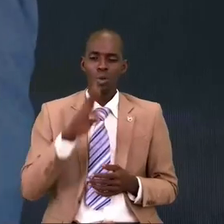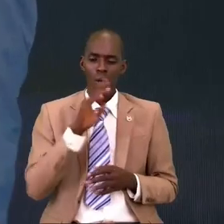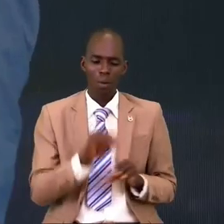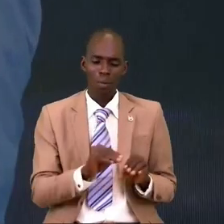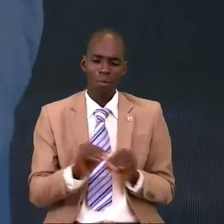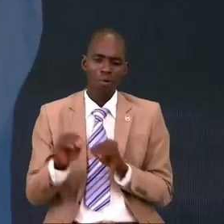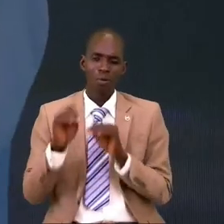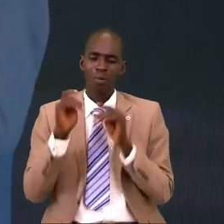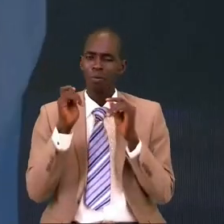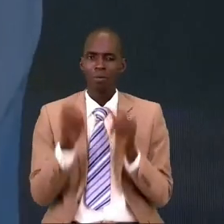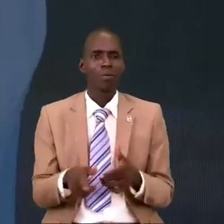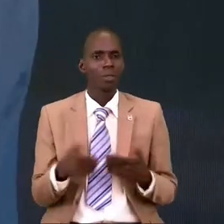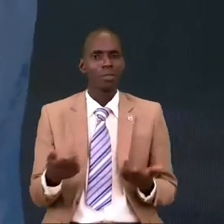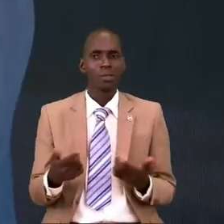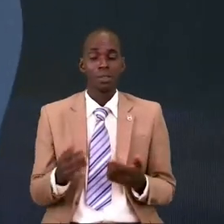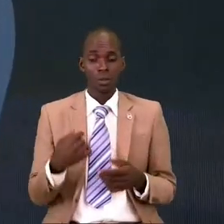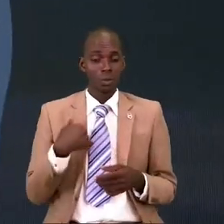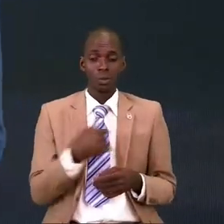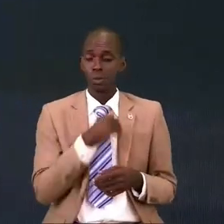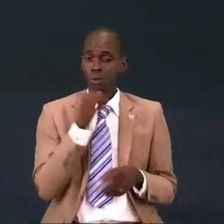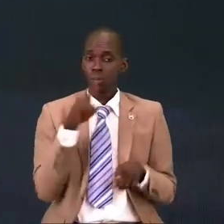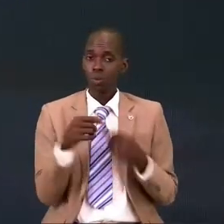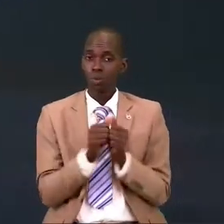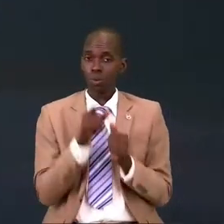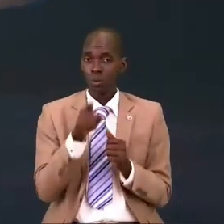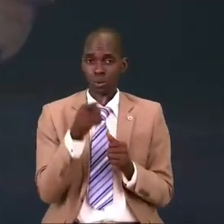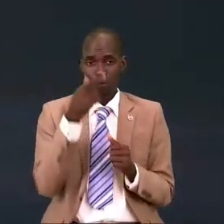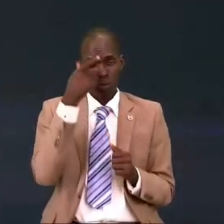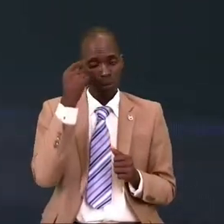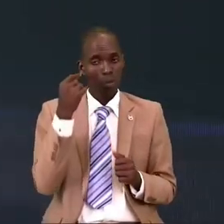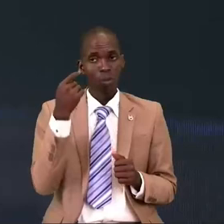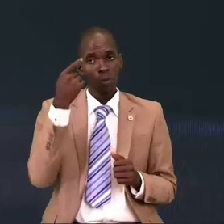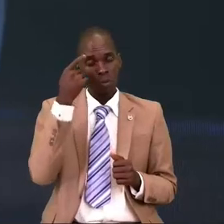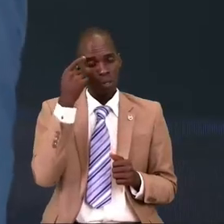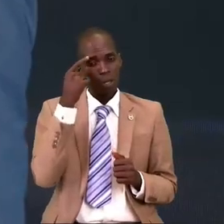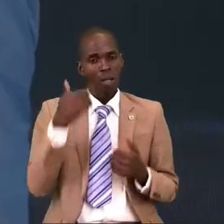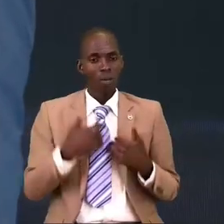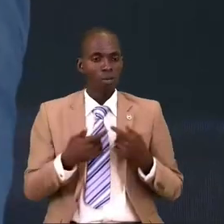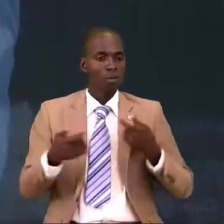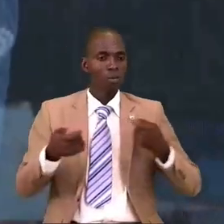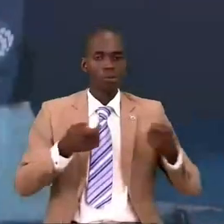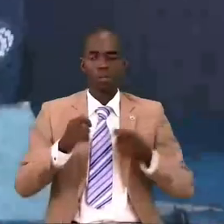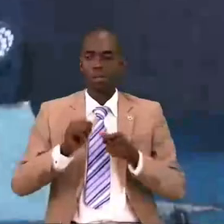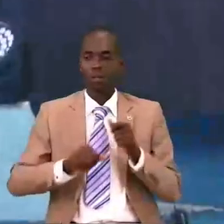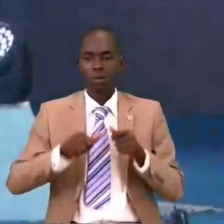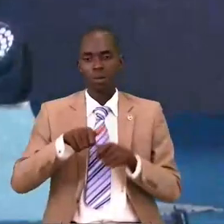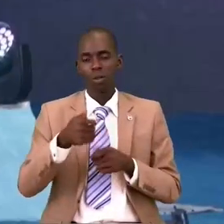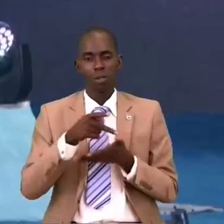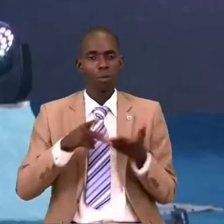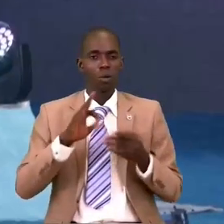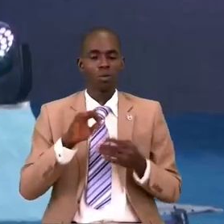vais contrôler le reste de ton corps, tes membres. Nous n'irons pas avec toi. Mais tu dois comprendre que le Dieu du